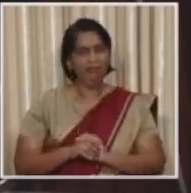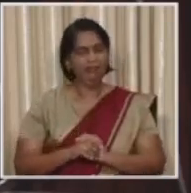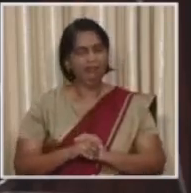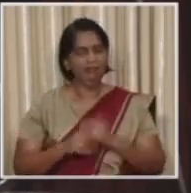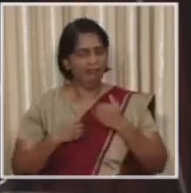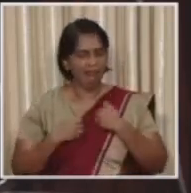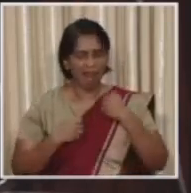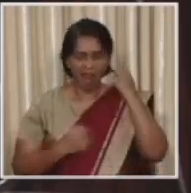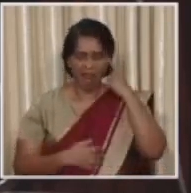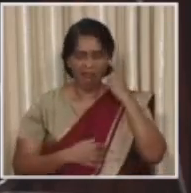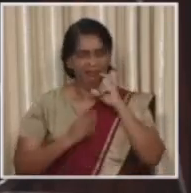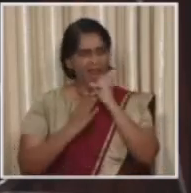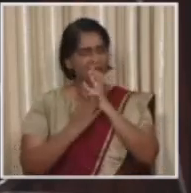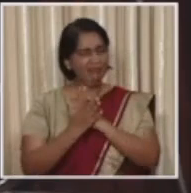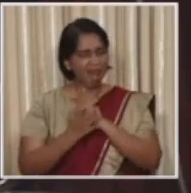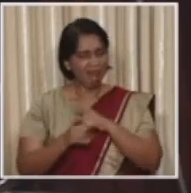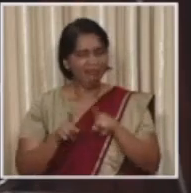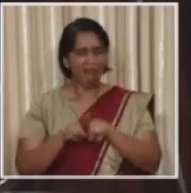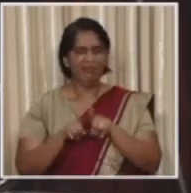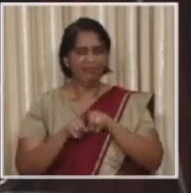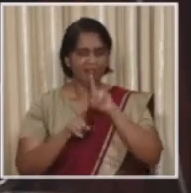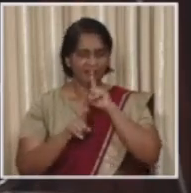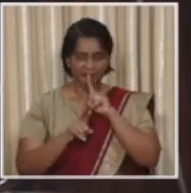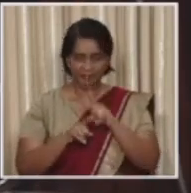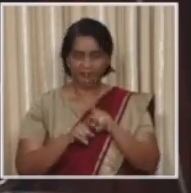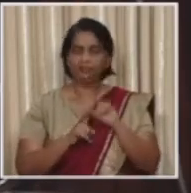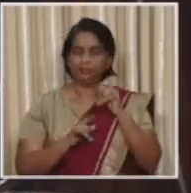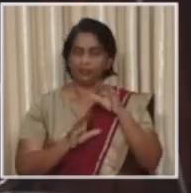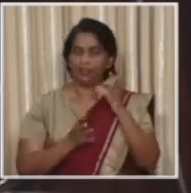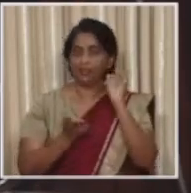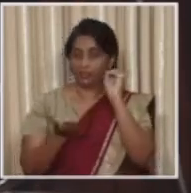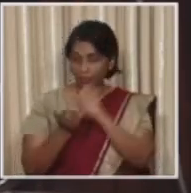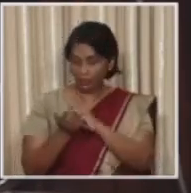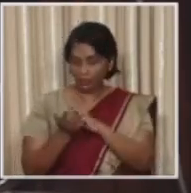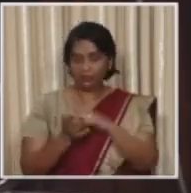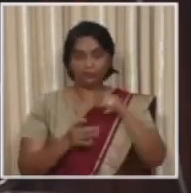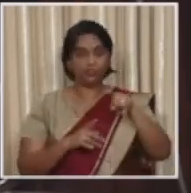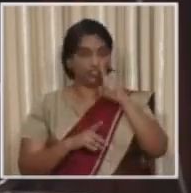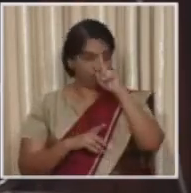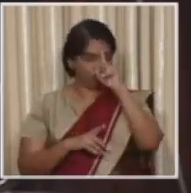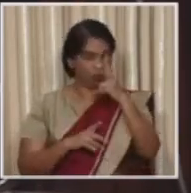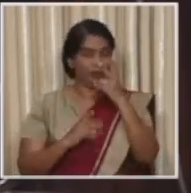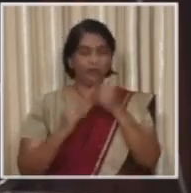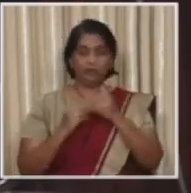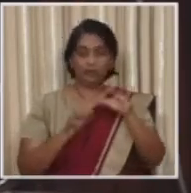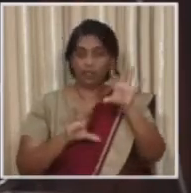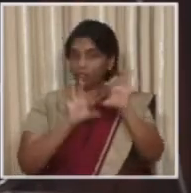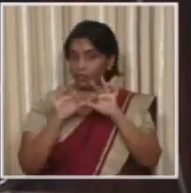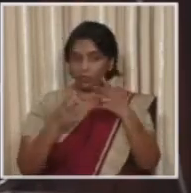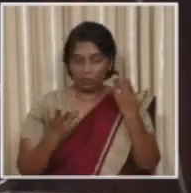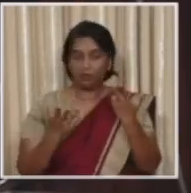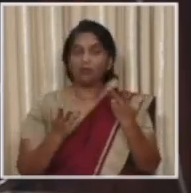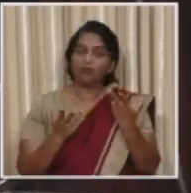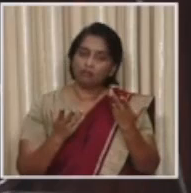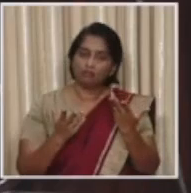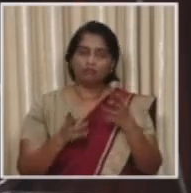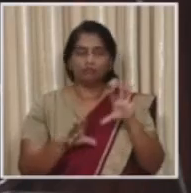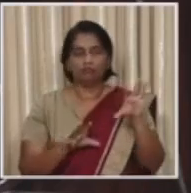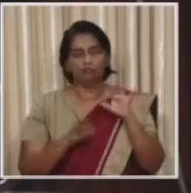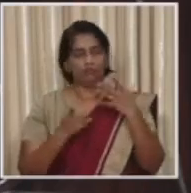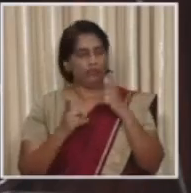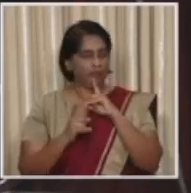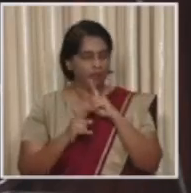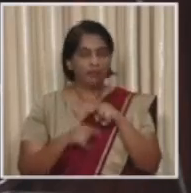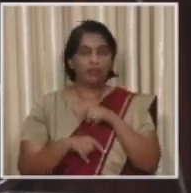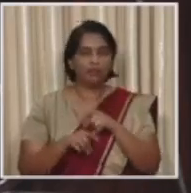අපි දන්නවා ව්‍යවස්ථාදායක සභාවෙන් කරන තැන්පත් වීම සම්බන්ධයෙන් දින 14ක් තුල ඒක පත් නොකළොත් පත් වුණා කියලා සැලකෙනවා කියලා.